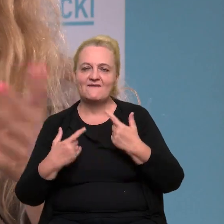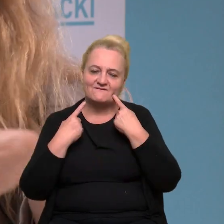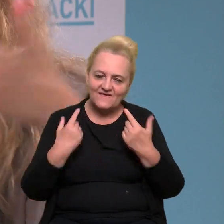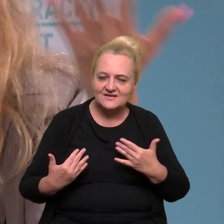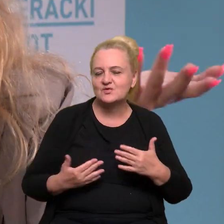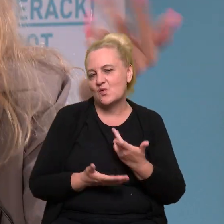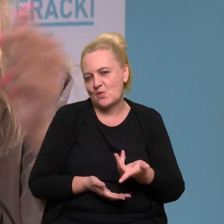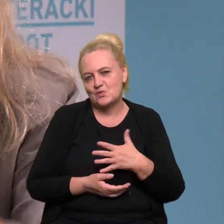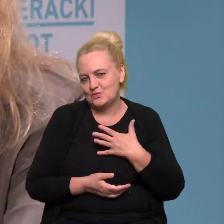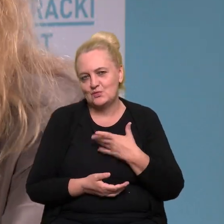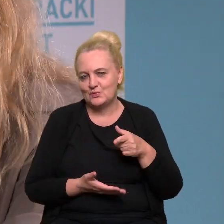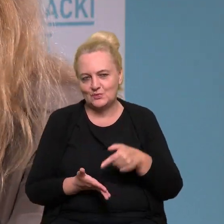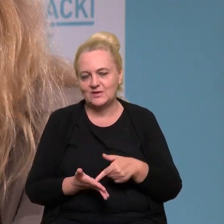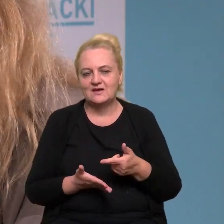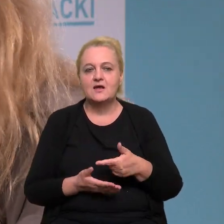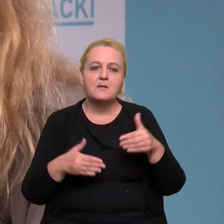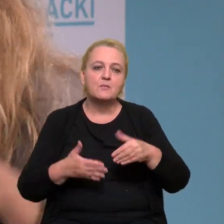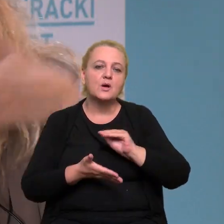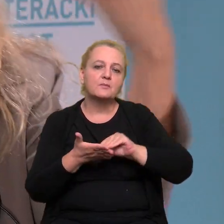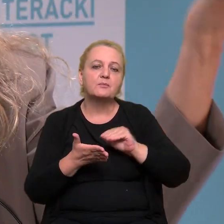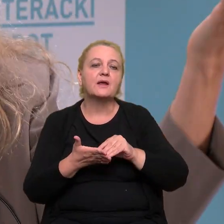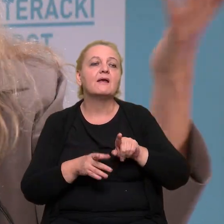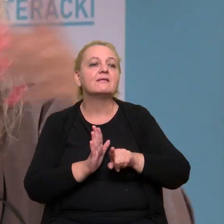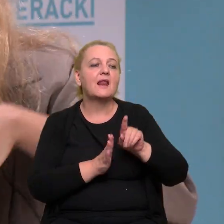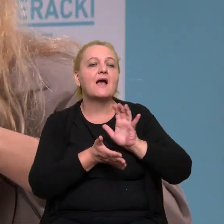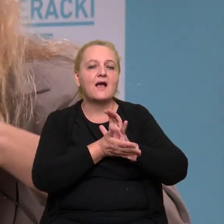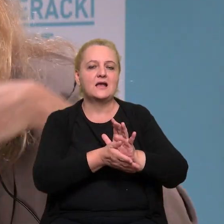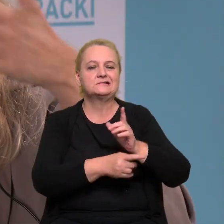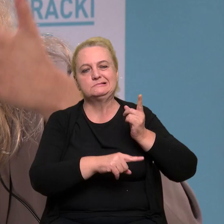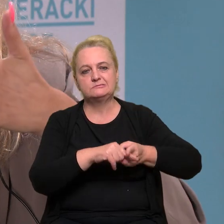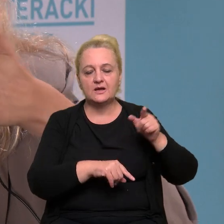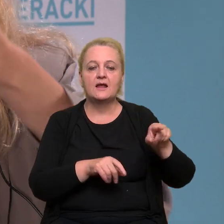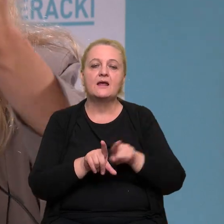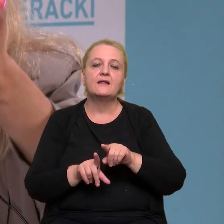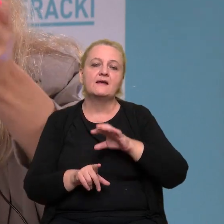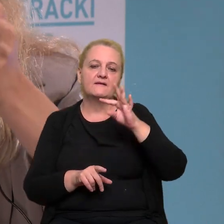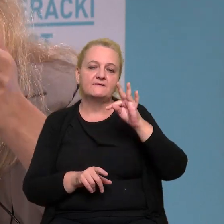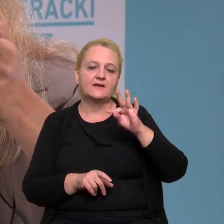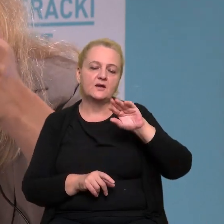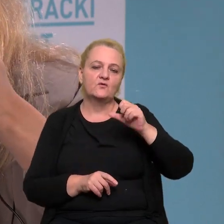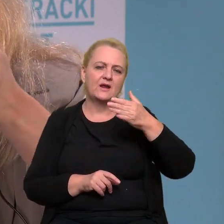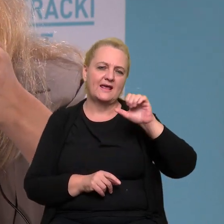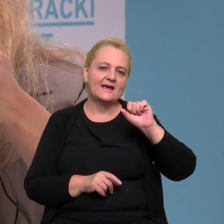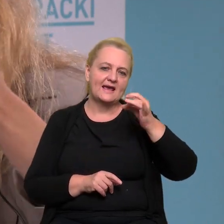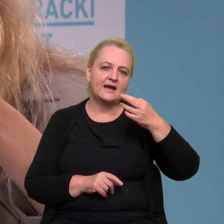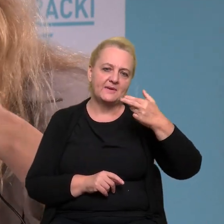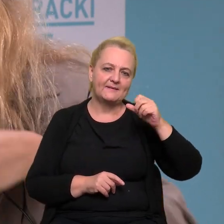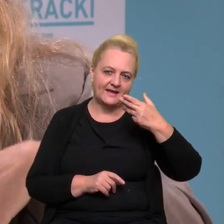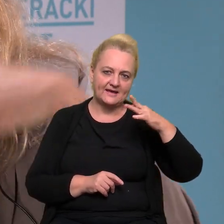wesołe, móc pisać dla konserwatywnej gazety jak Frankfurter Allgemeine